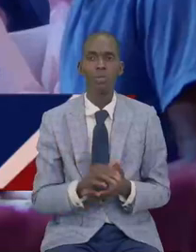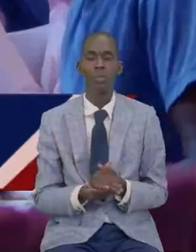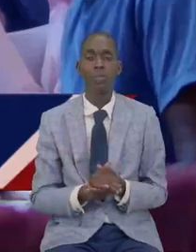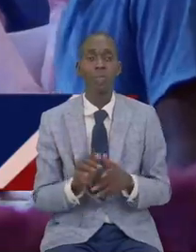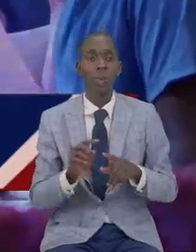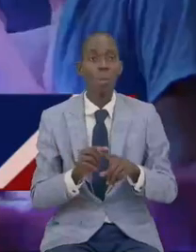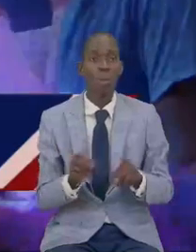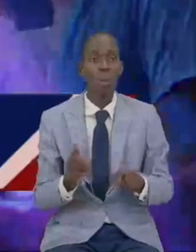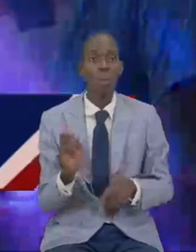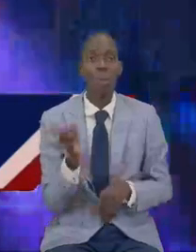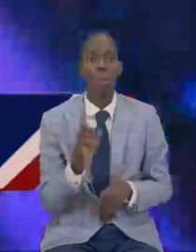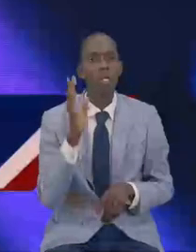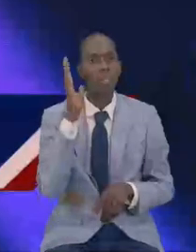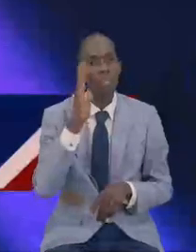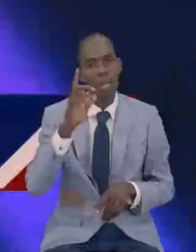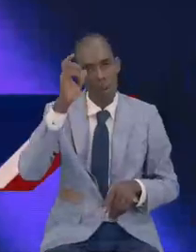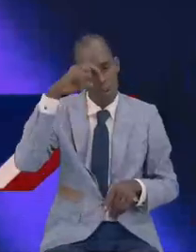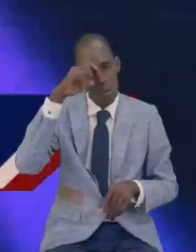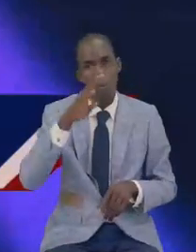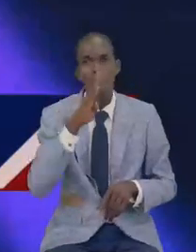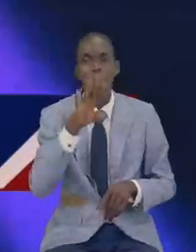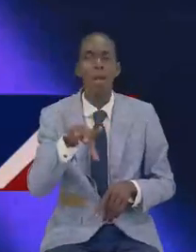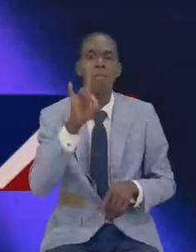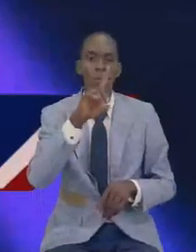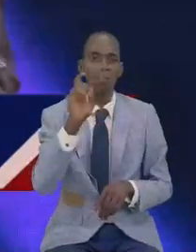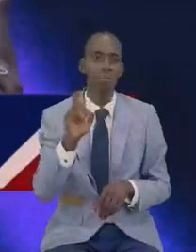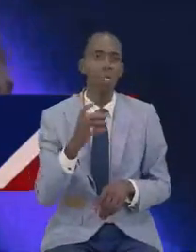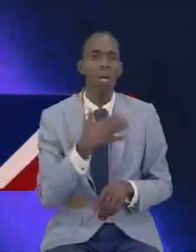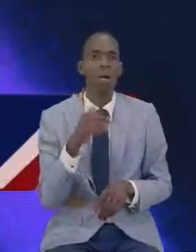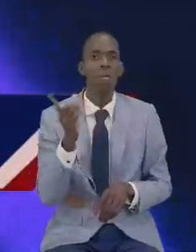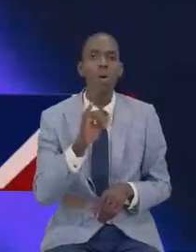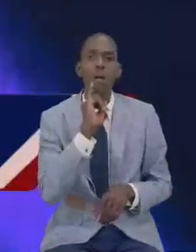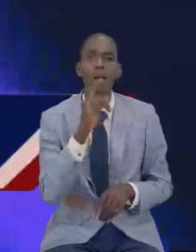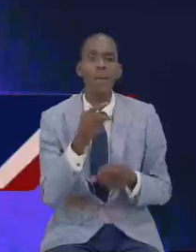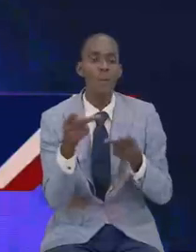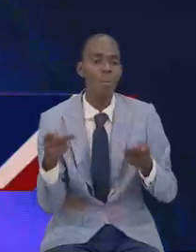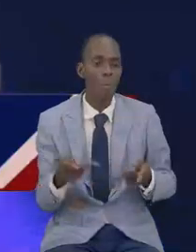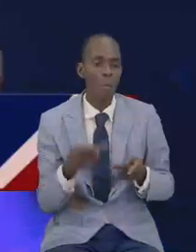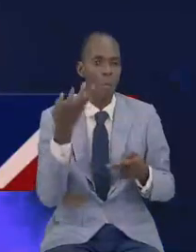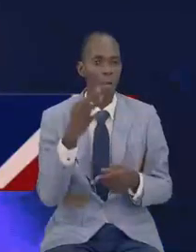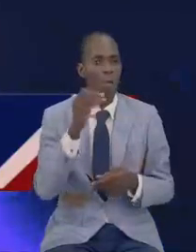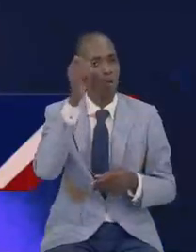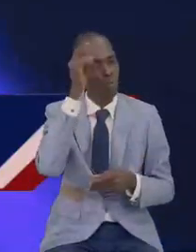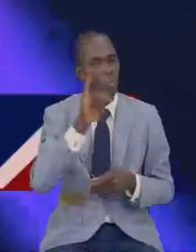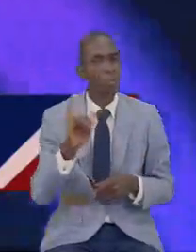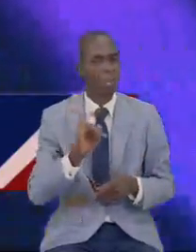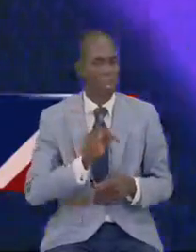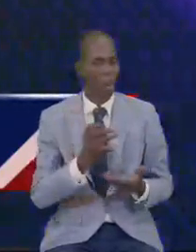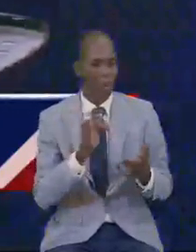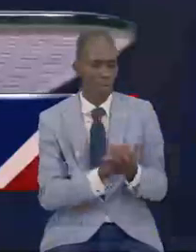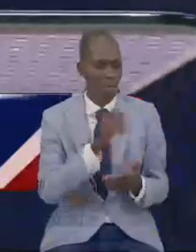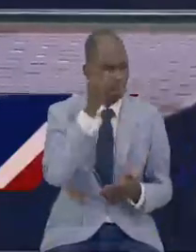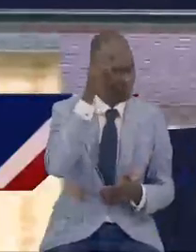Job 28, 12. Mais la sagesse, où se trouve-t-elle? Où est la demeure de l'intelligence? Je veux la